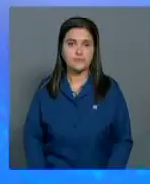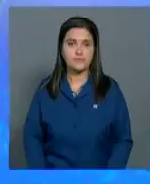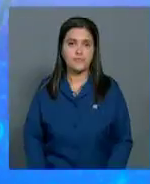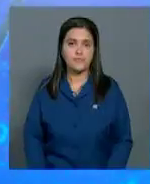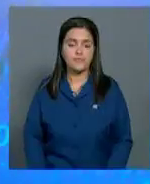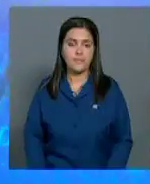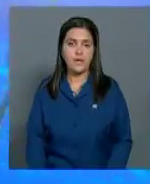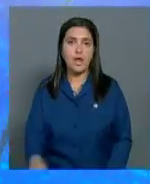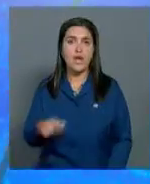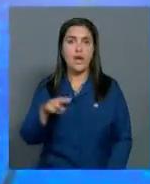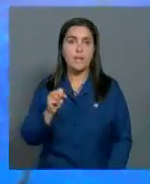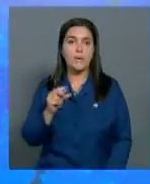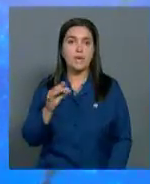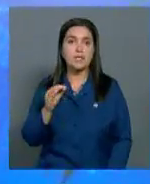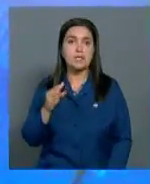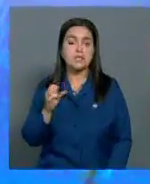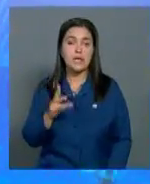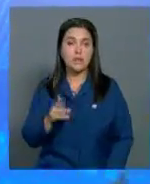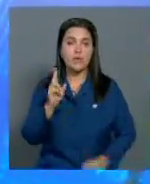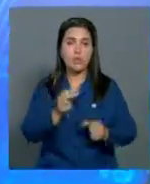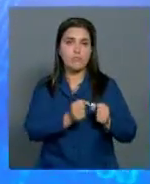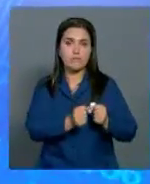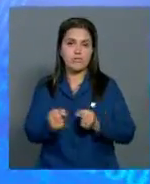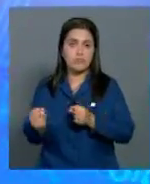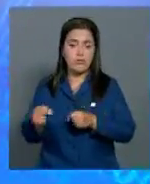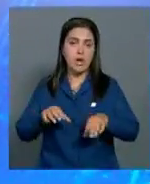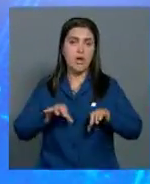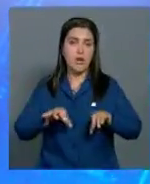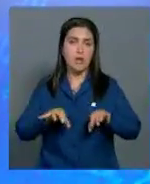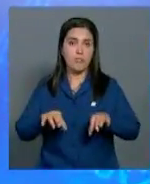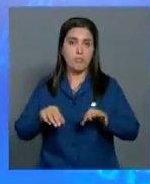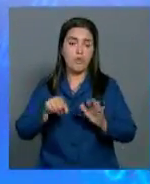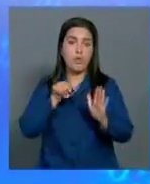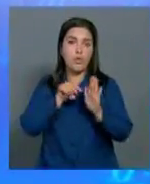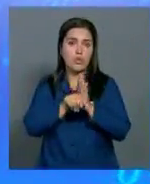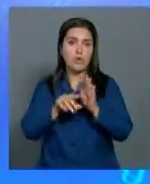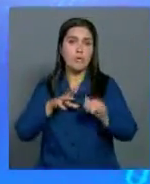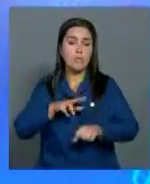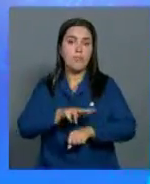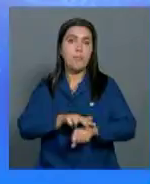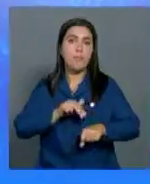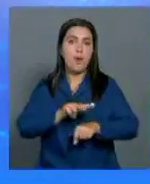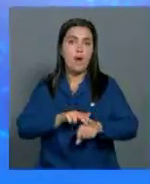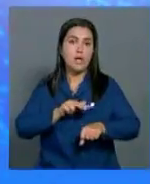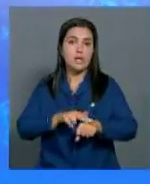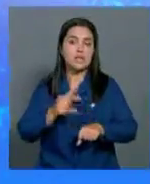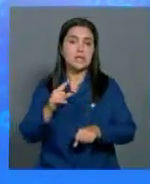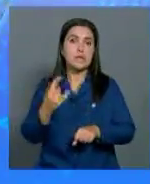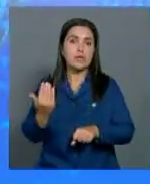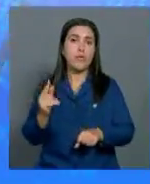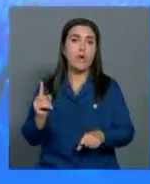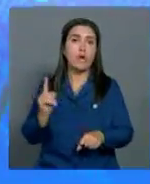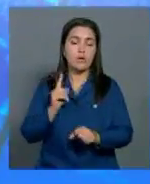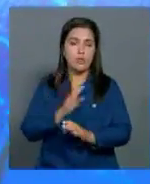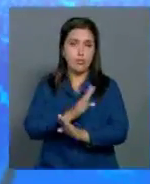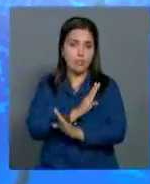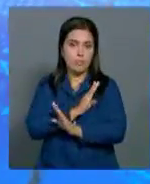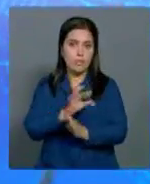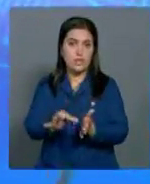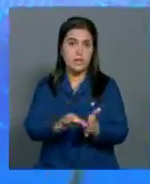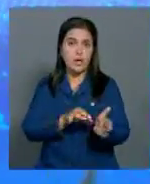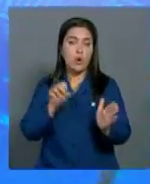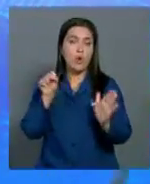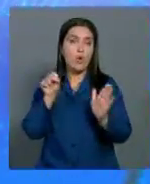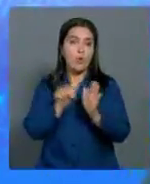В пакистанском Карачи неизвестные расстреляли автомобиль, в котором находился высокопоставленный полицейский. Он и один из его охранников погибли на месте.